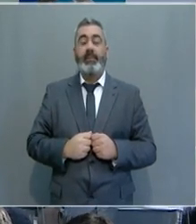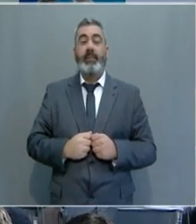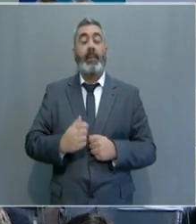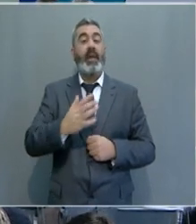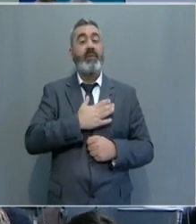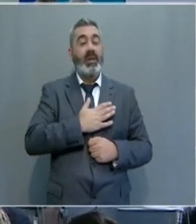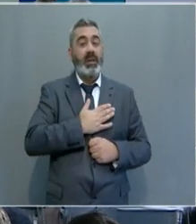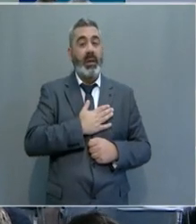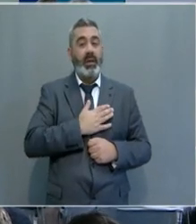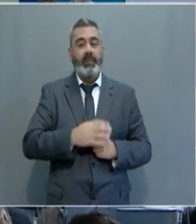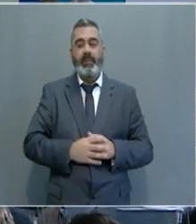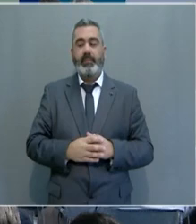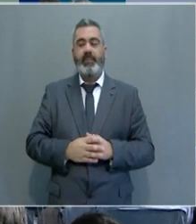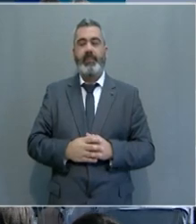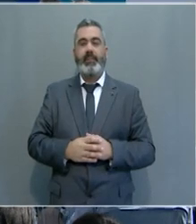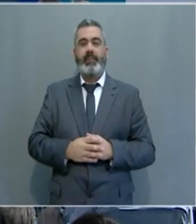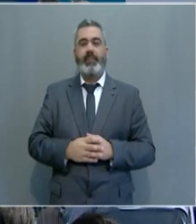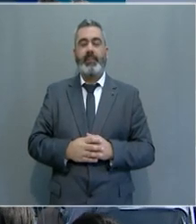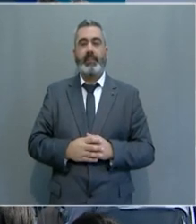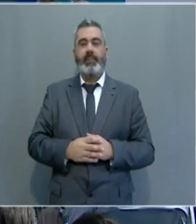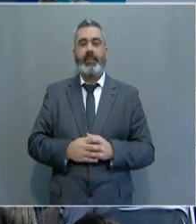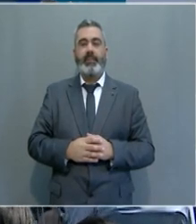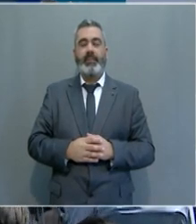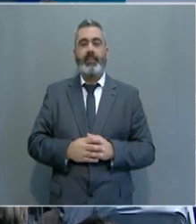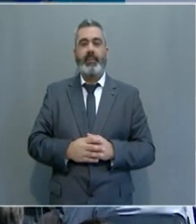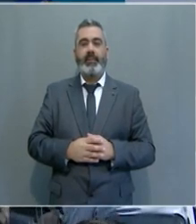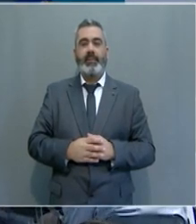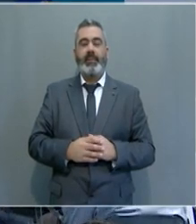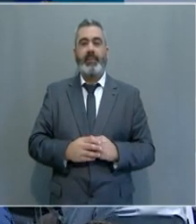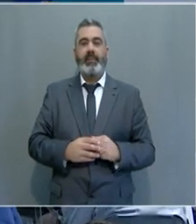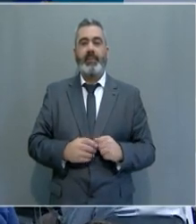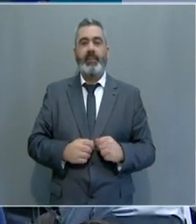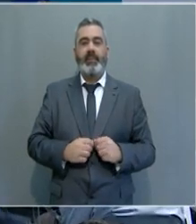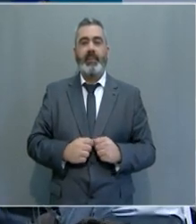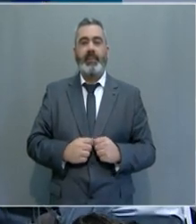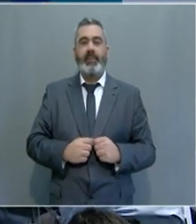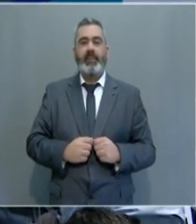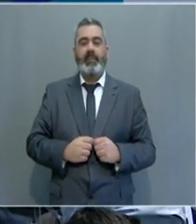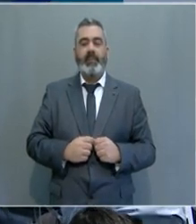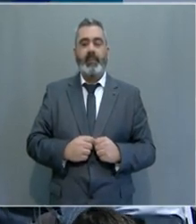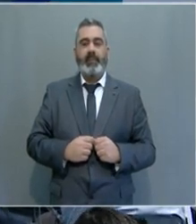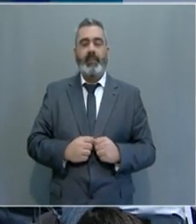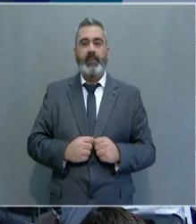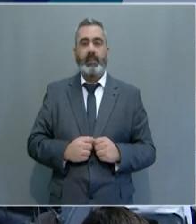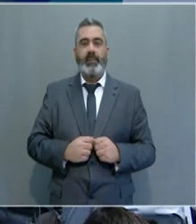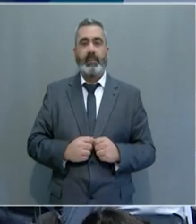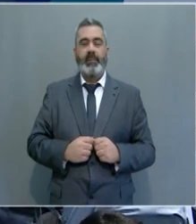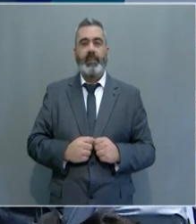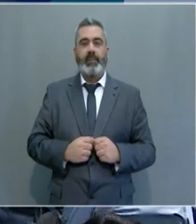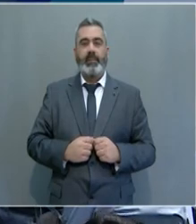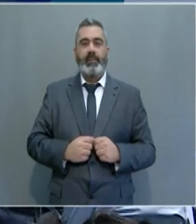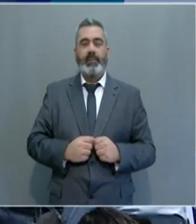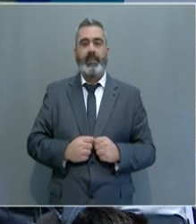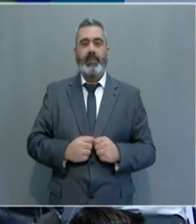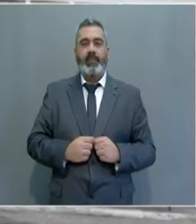Στον Όμιλο Ελληνικά Πετρέλαια, για πάνω από 60 χρόνια, έχουμε μάθει να κοιτάμε μακριά για να είμαστε πάντα μπροστά από τις